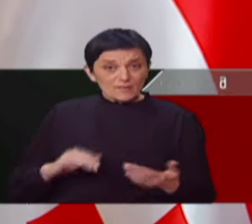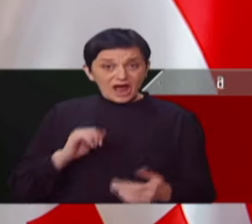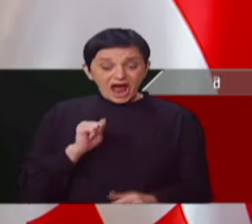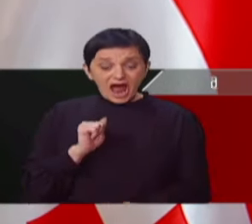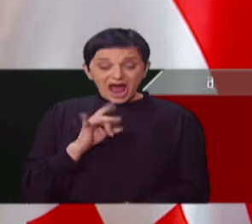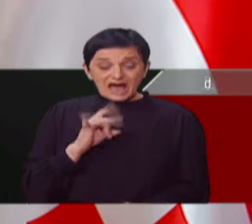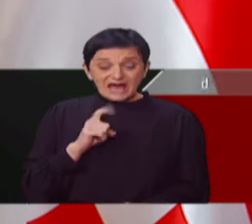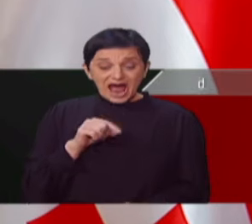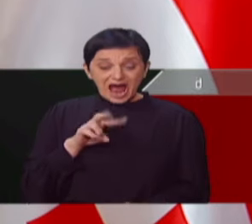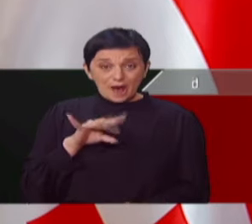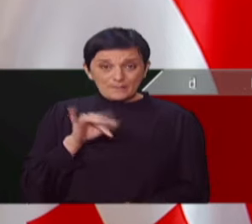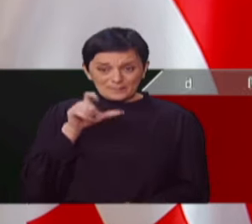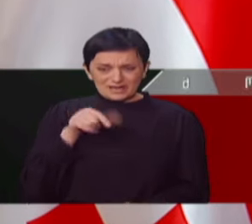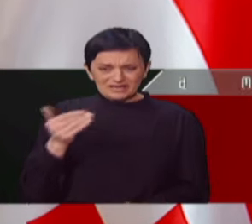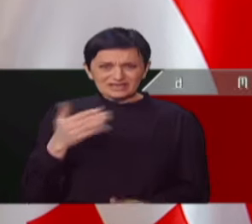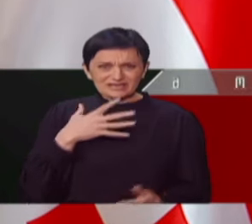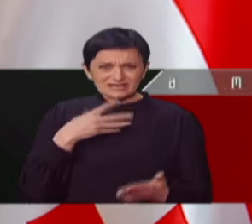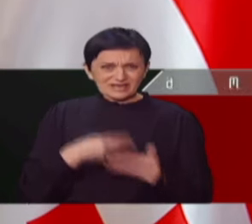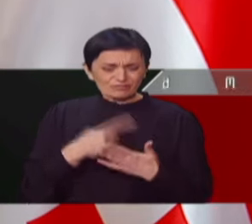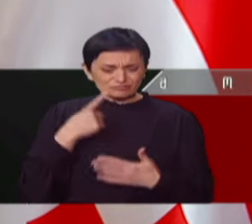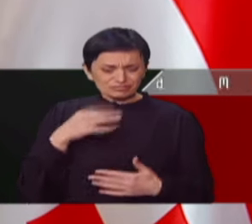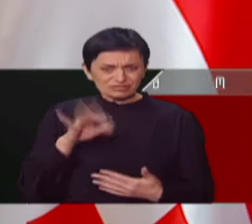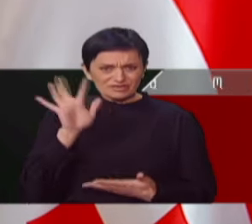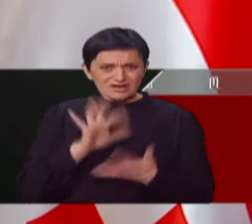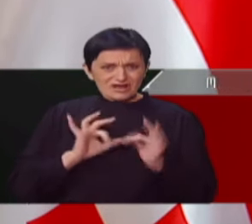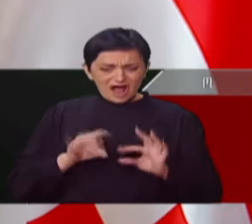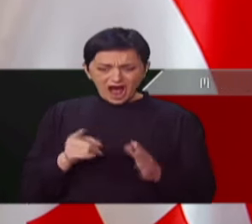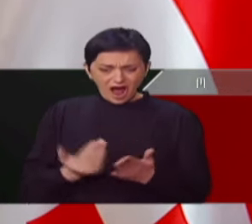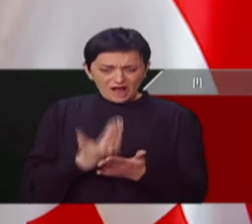Არახამიას, რომელიც თავისი უხამსი განცხადებები